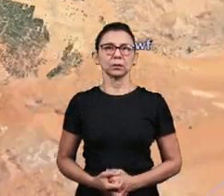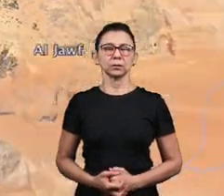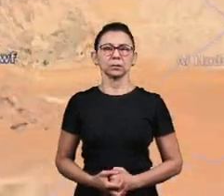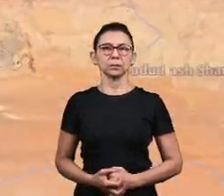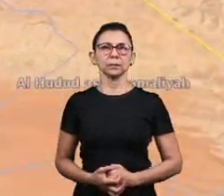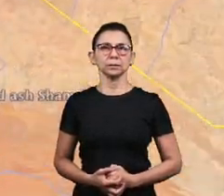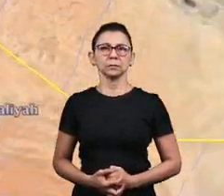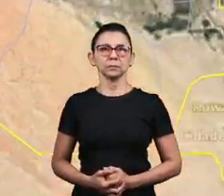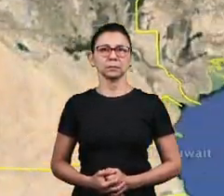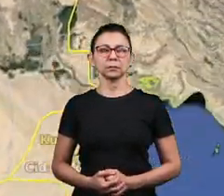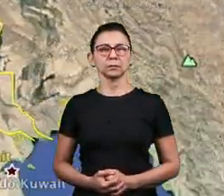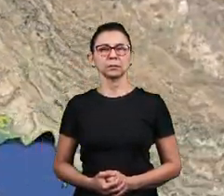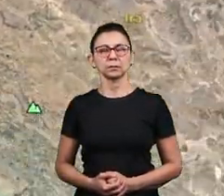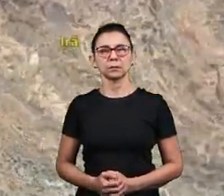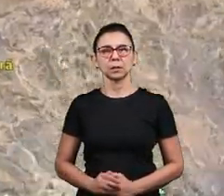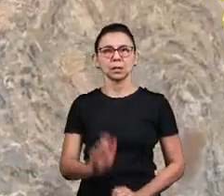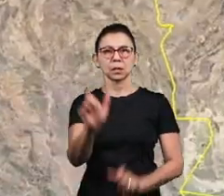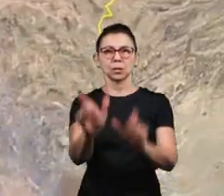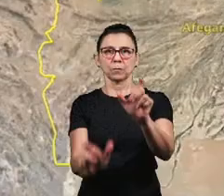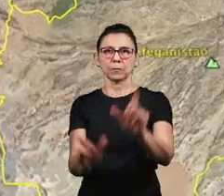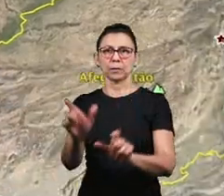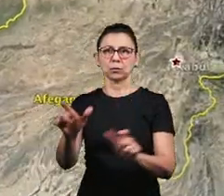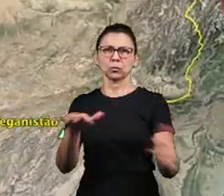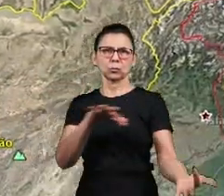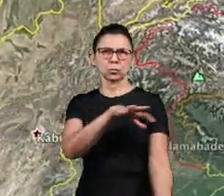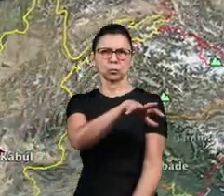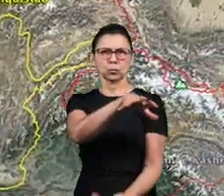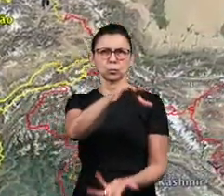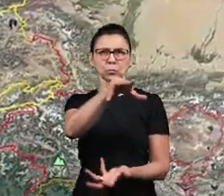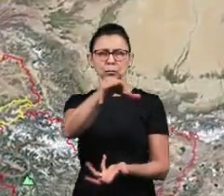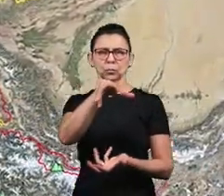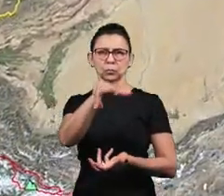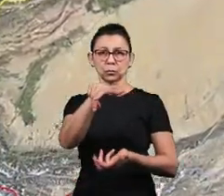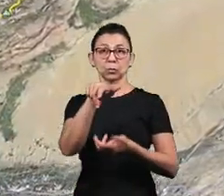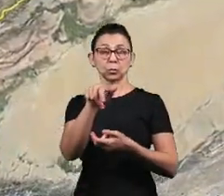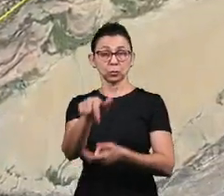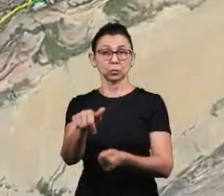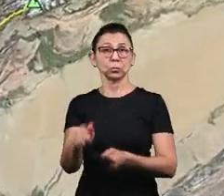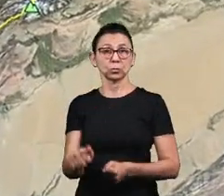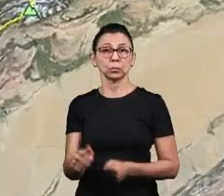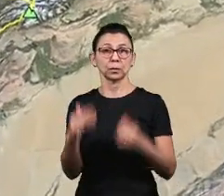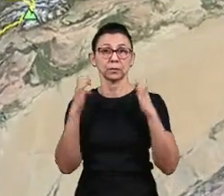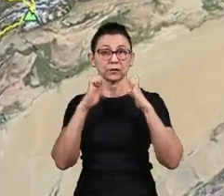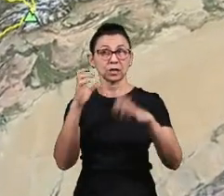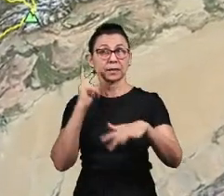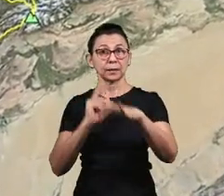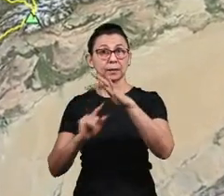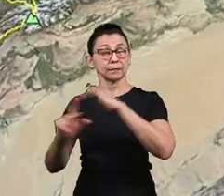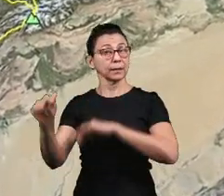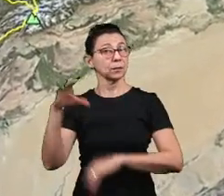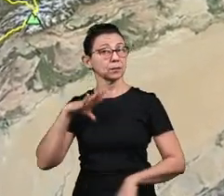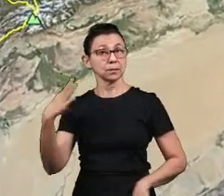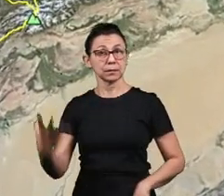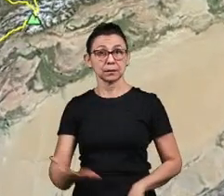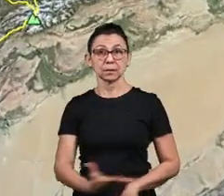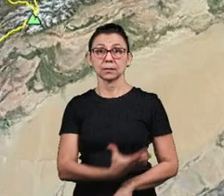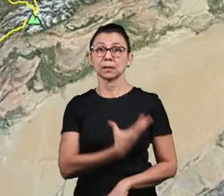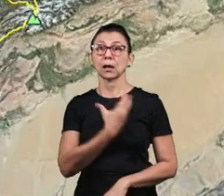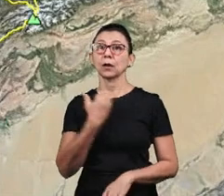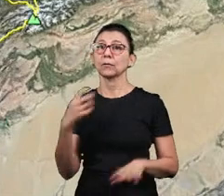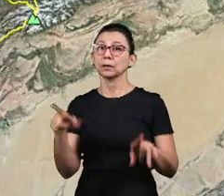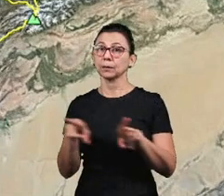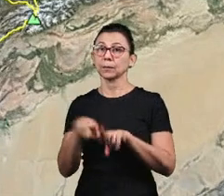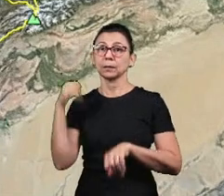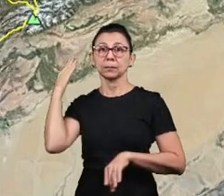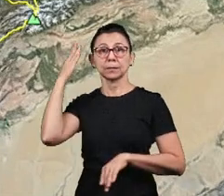Des personnes de toutes les parties du monde sont touchées par l'évangile éternel et par le message du retour imminent